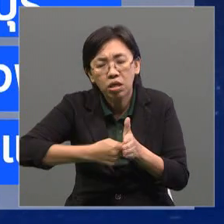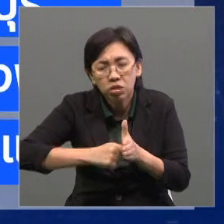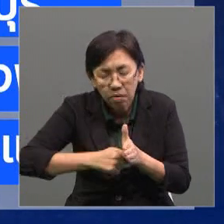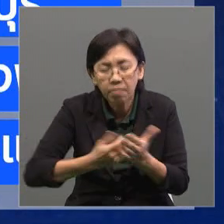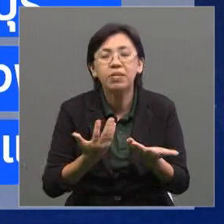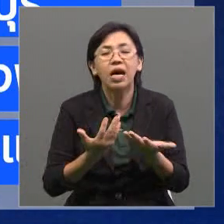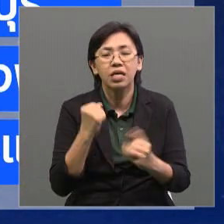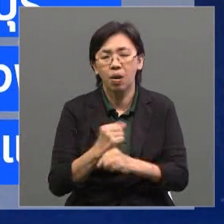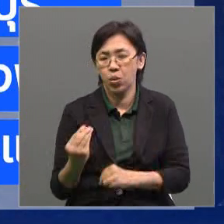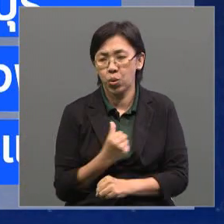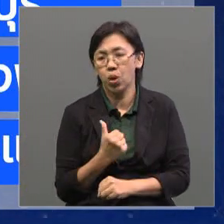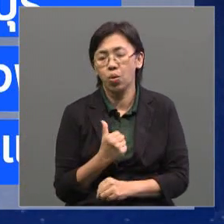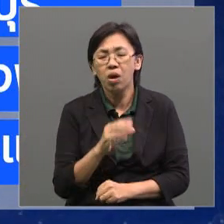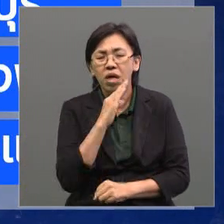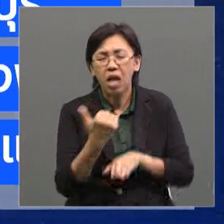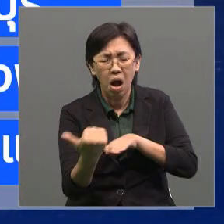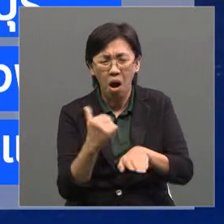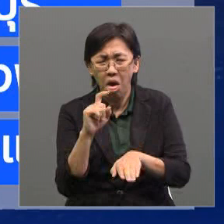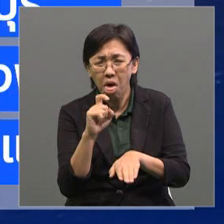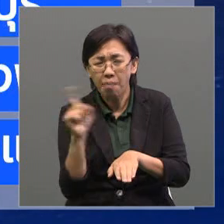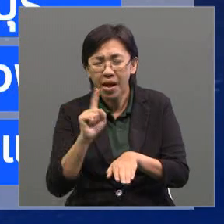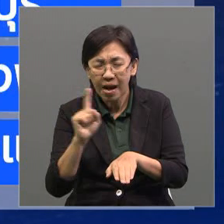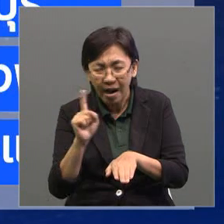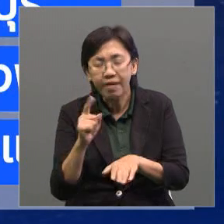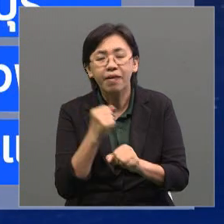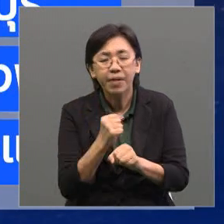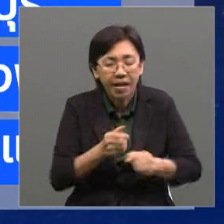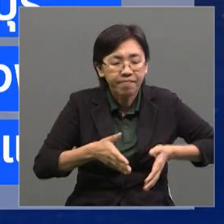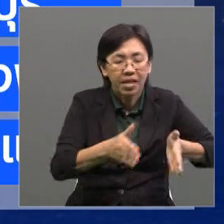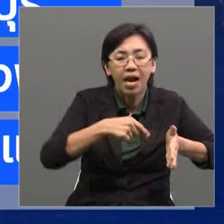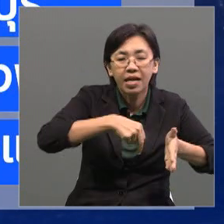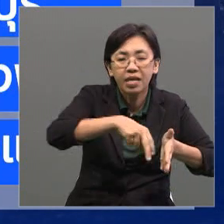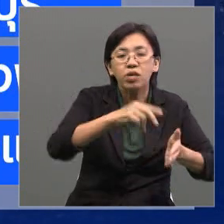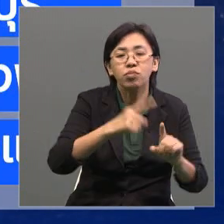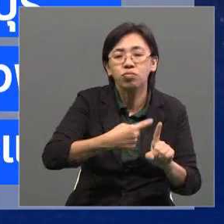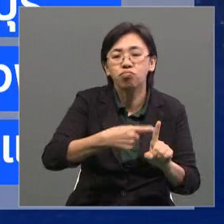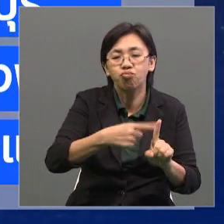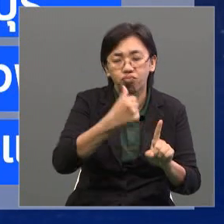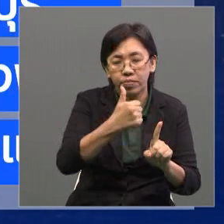ถอะไรต่างๆให้ได้ทันหรือว่าตรงที่สัญจรไม่ได้ก็ไปทำทางเดินชั่วคราวให้ประชาชนกัน